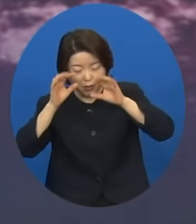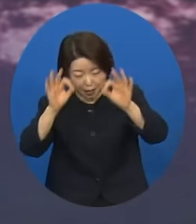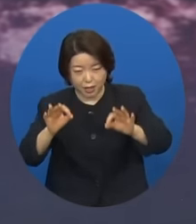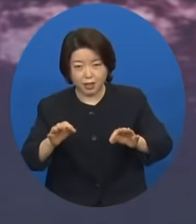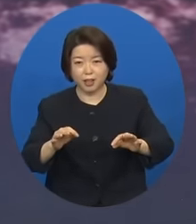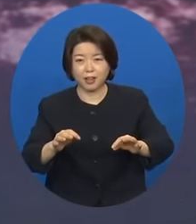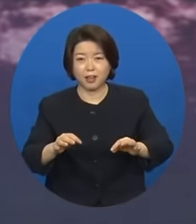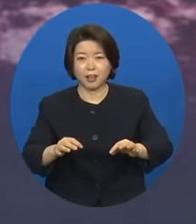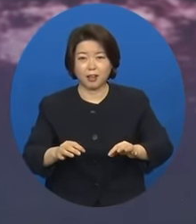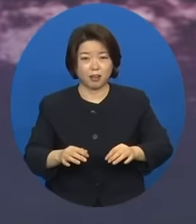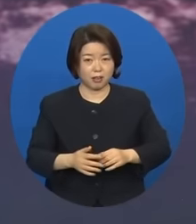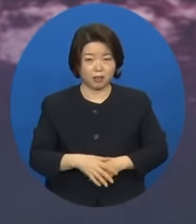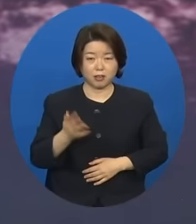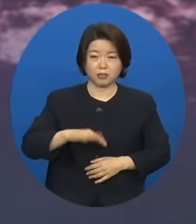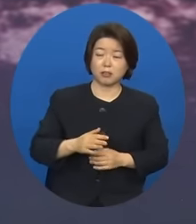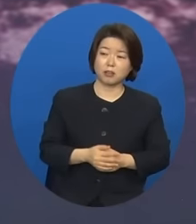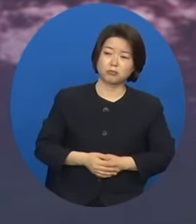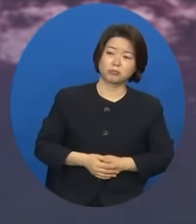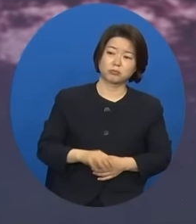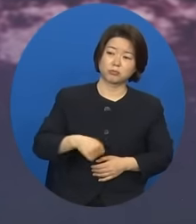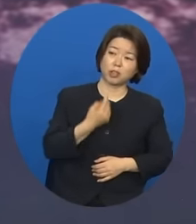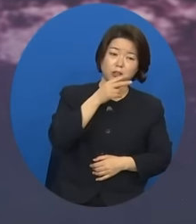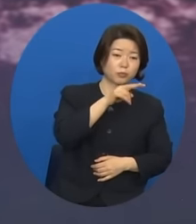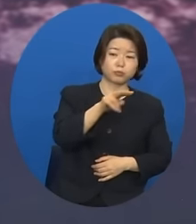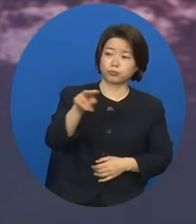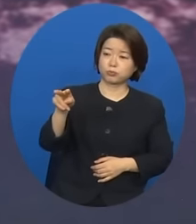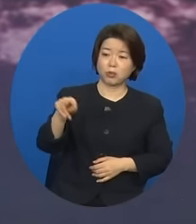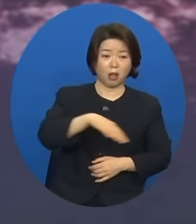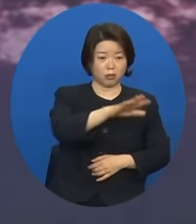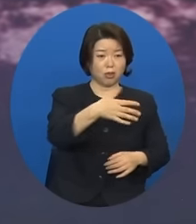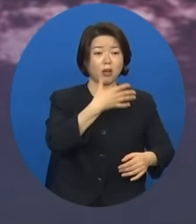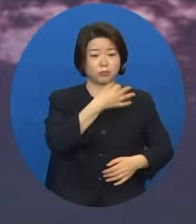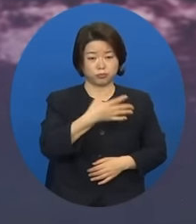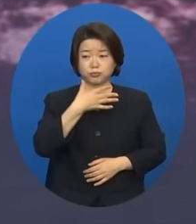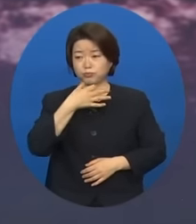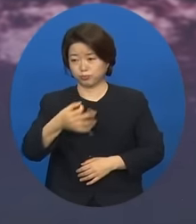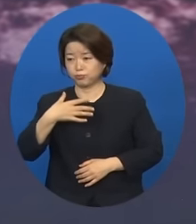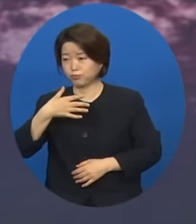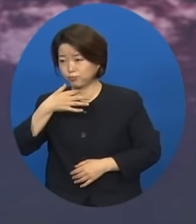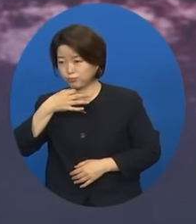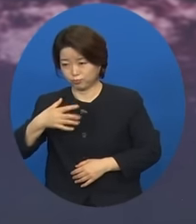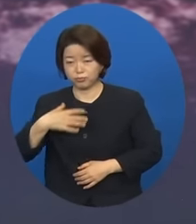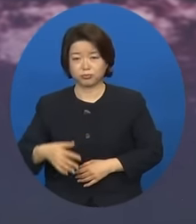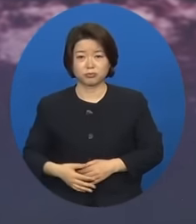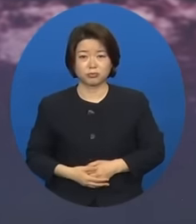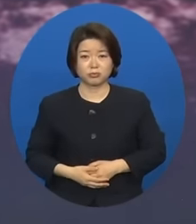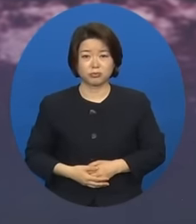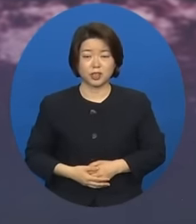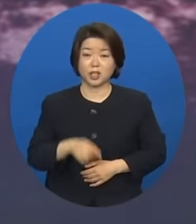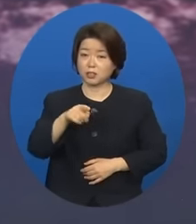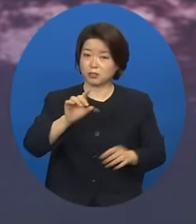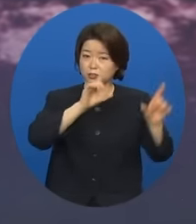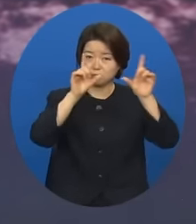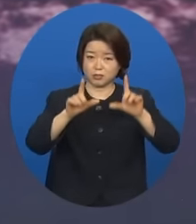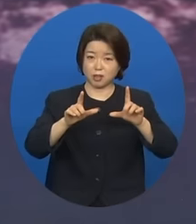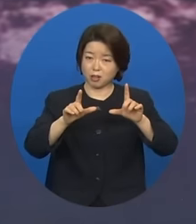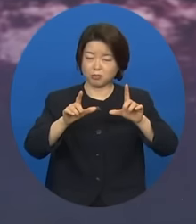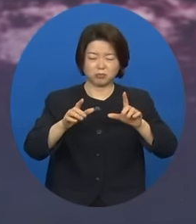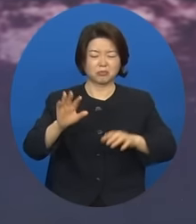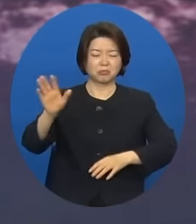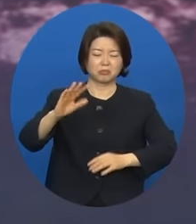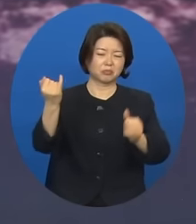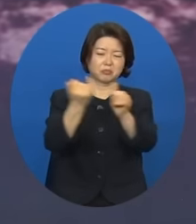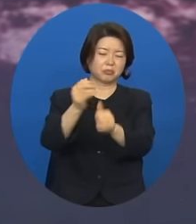내가 근데 자기가게 보니까 하더래요 그렇게 살 바에 차라리 혼자